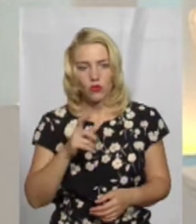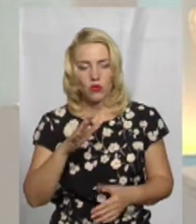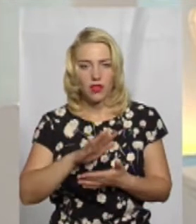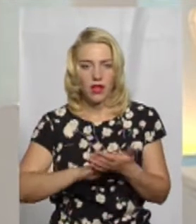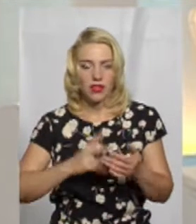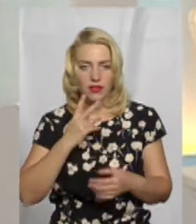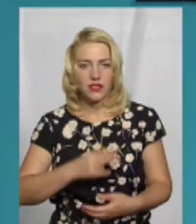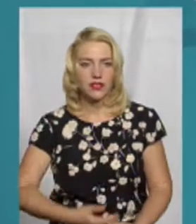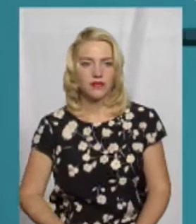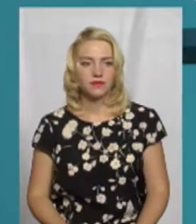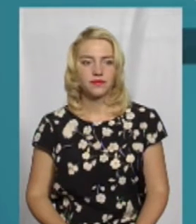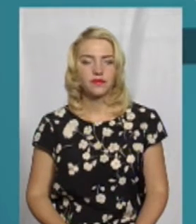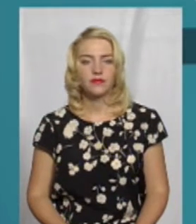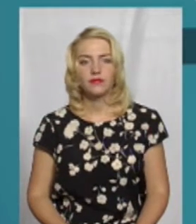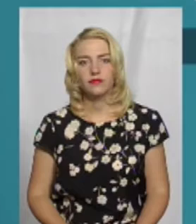коментарі.